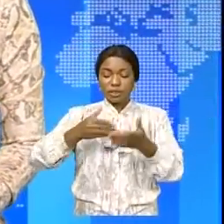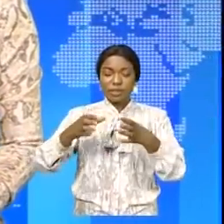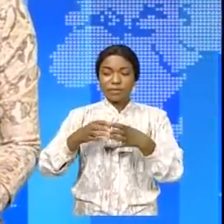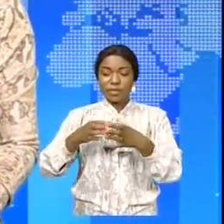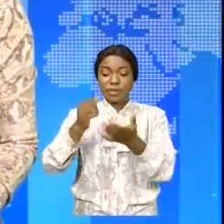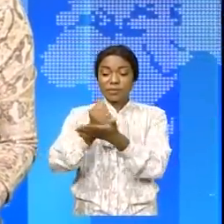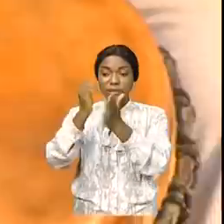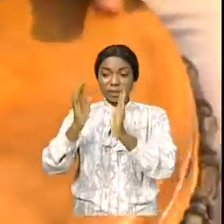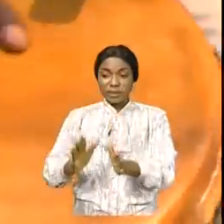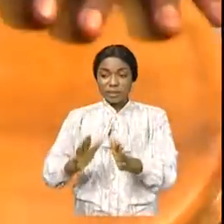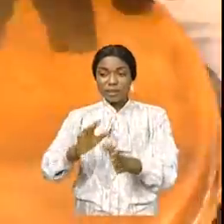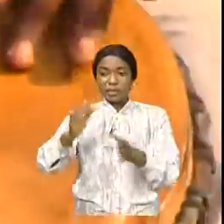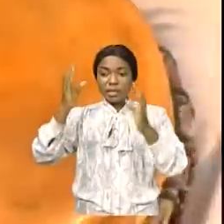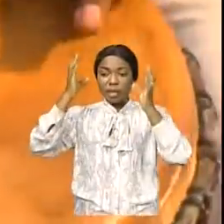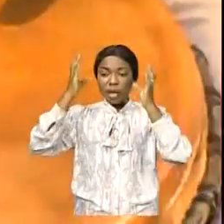du Cuba.